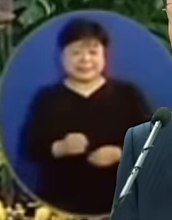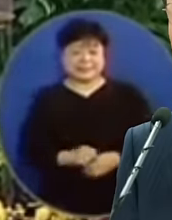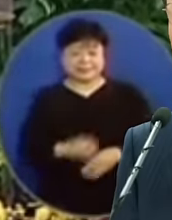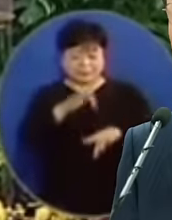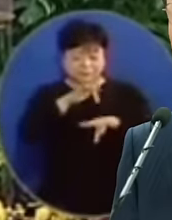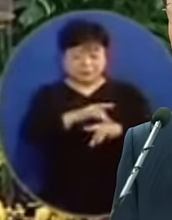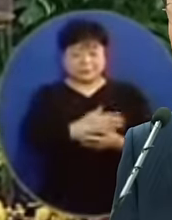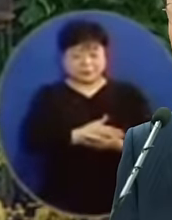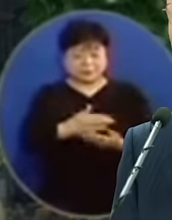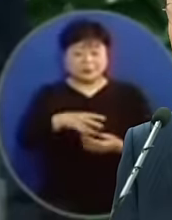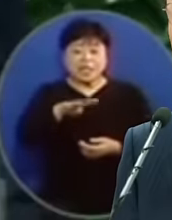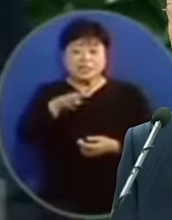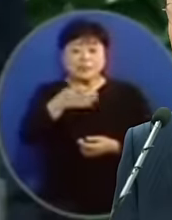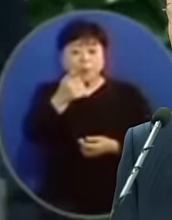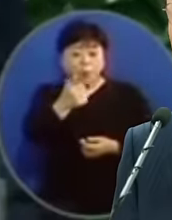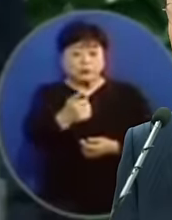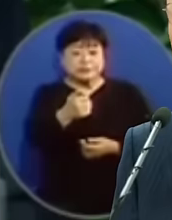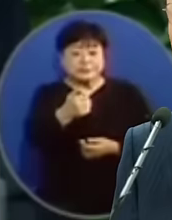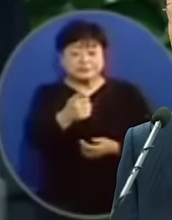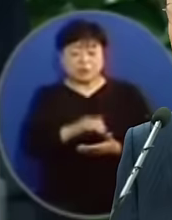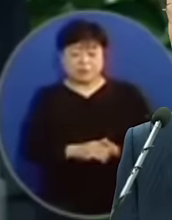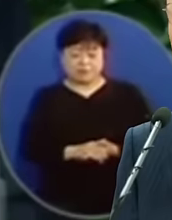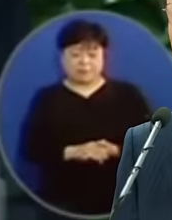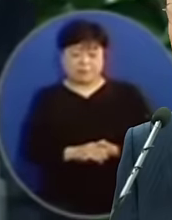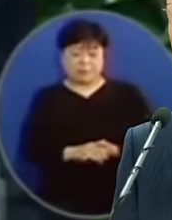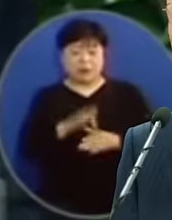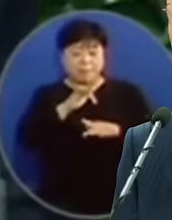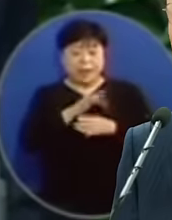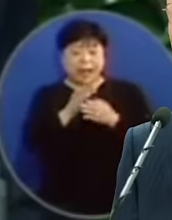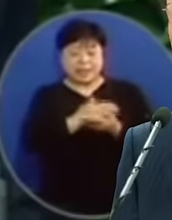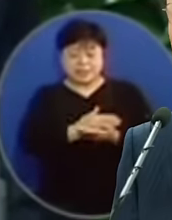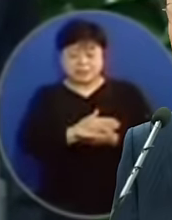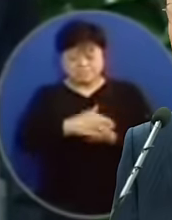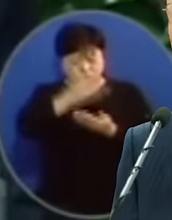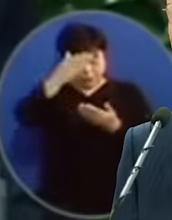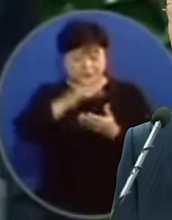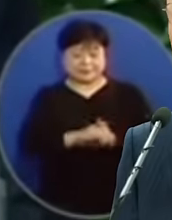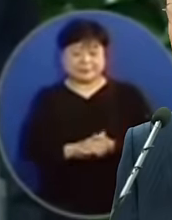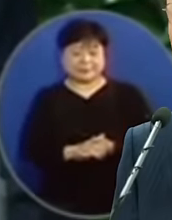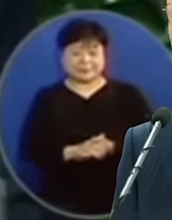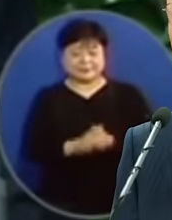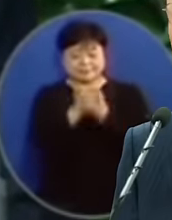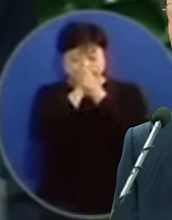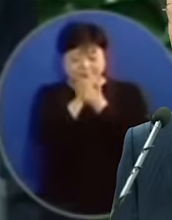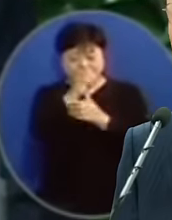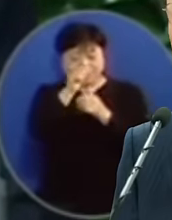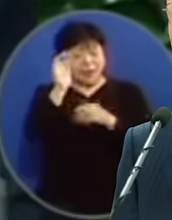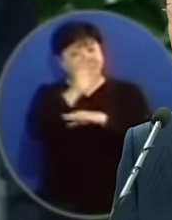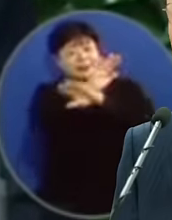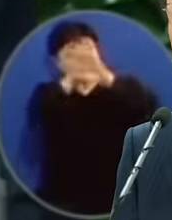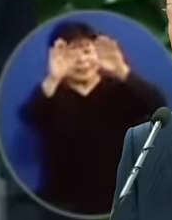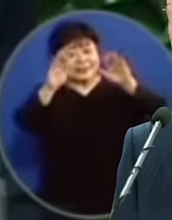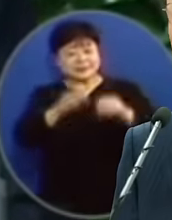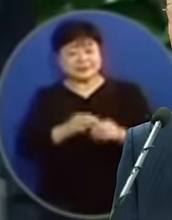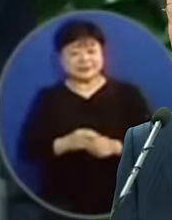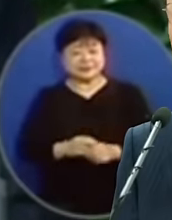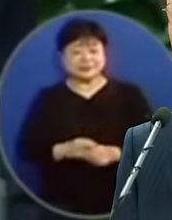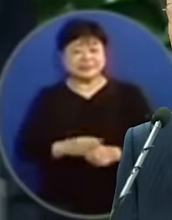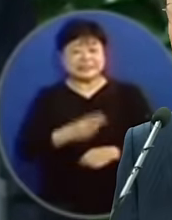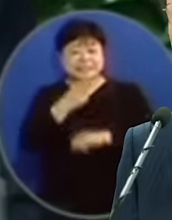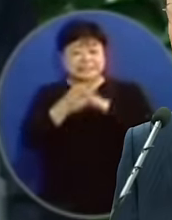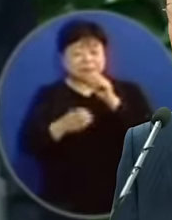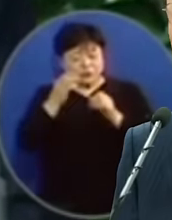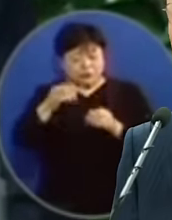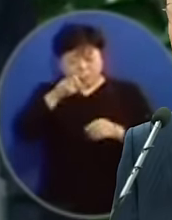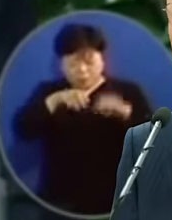심판했습니다. 450명의 바알 선지자들을 즉결 처분했습니다. 그리고 기도하여 하늘에서 3년 6개월 동안 안